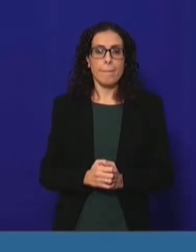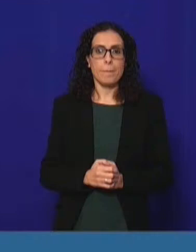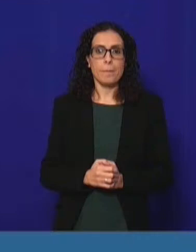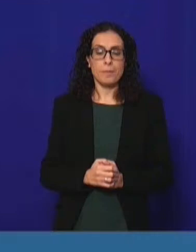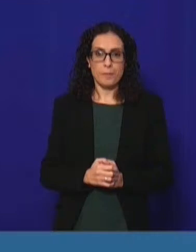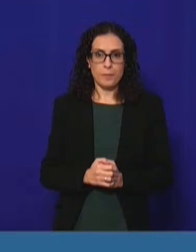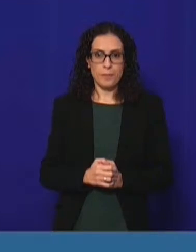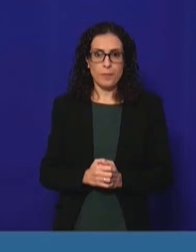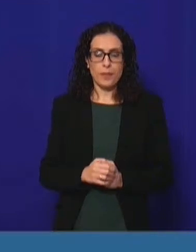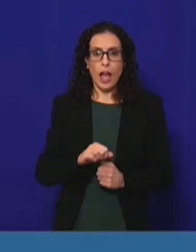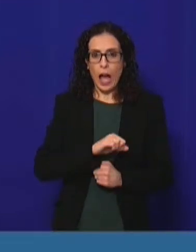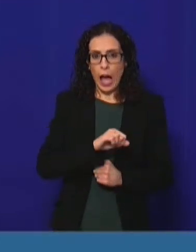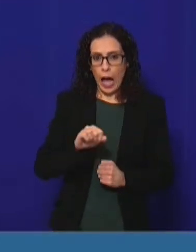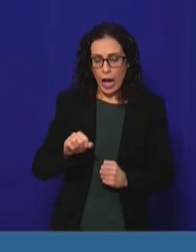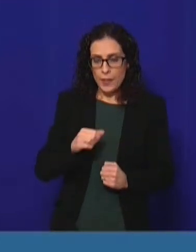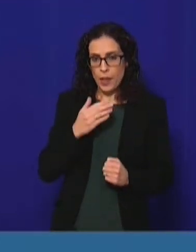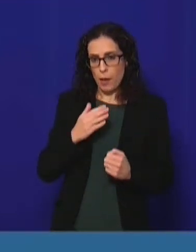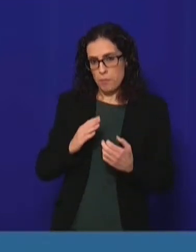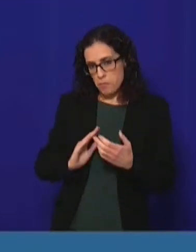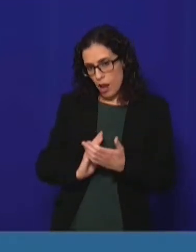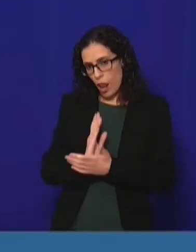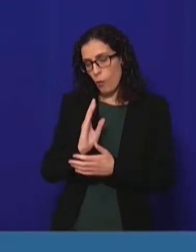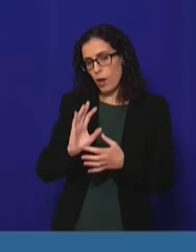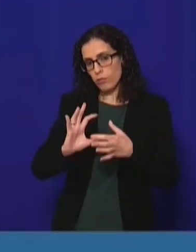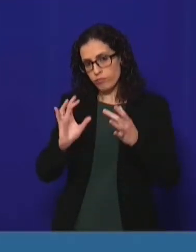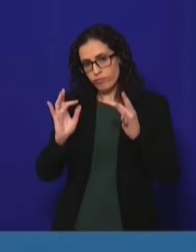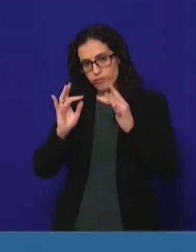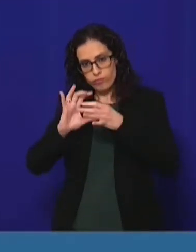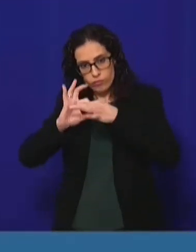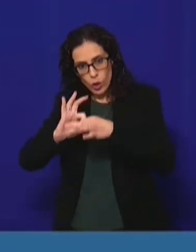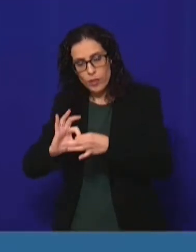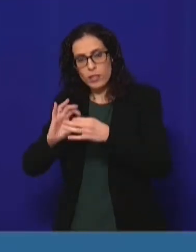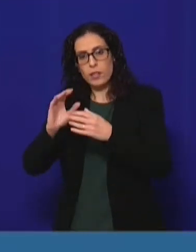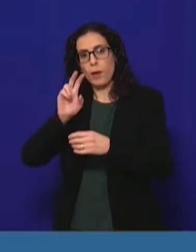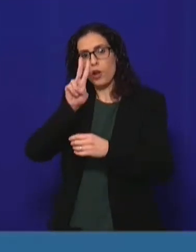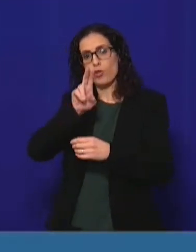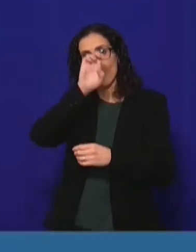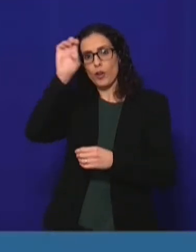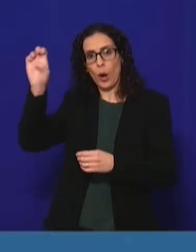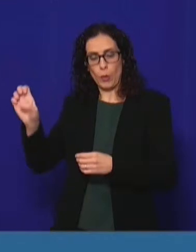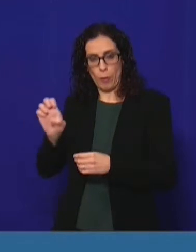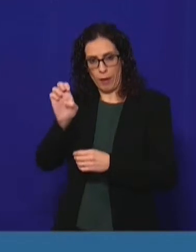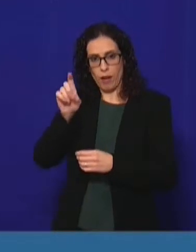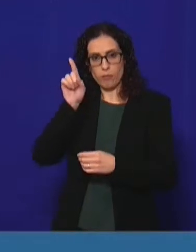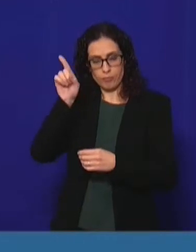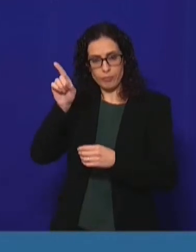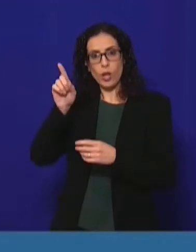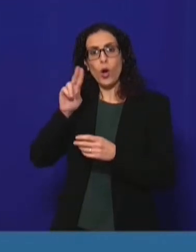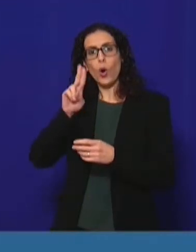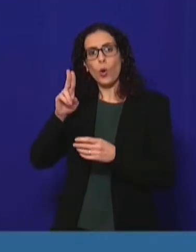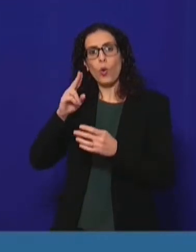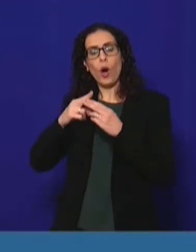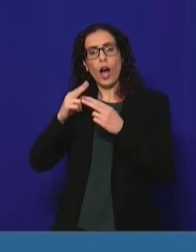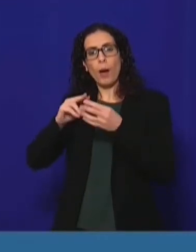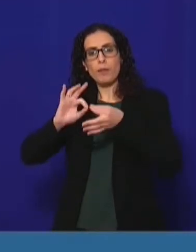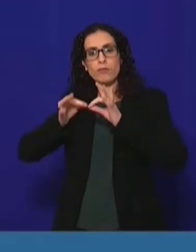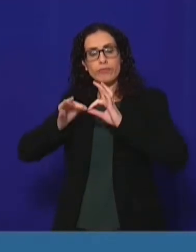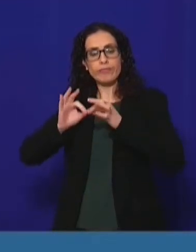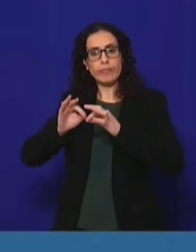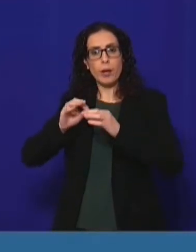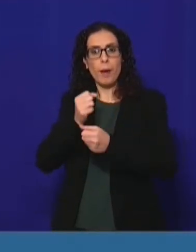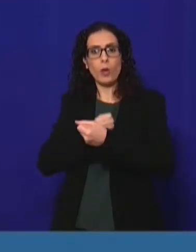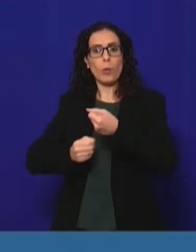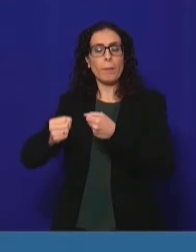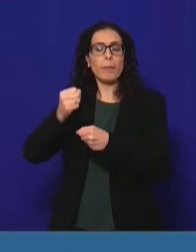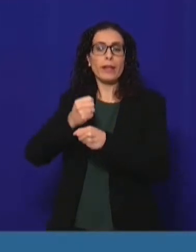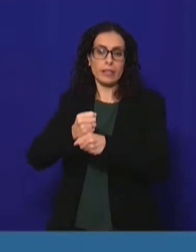tħallna fil-joint procurement tal-Unjoni Ewropea fejn hemmhekk l-Unjoni Ewropea tkun qiegħda tagħmel l-arranġamenti mal-kumpaniji u bekk